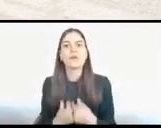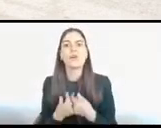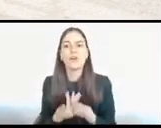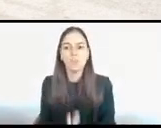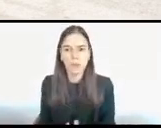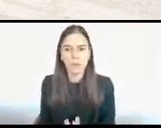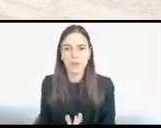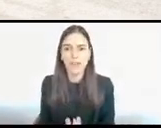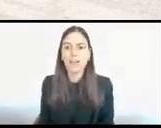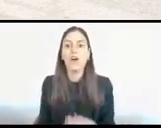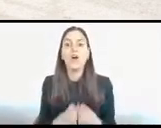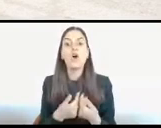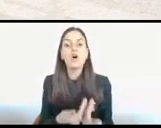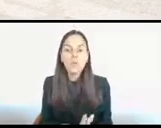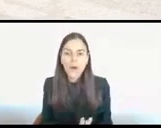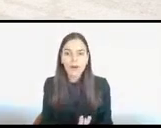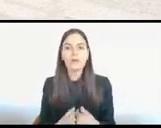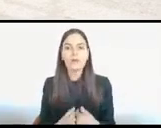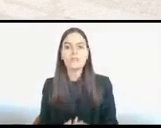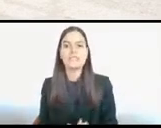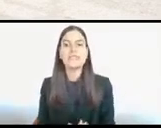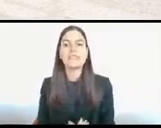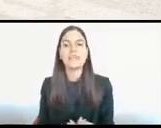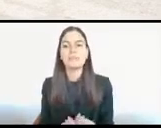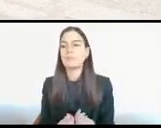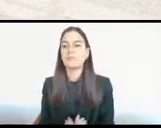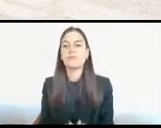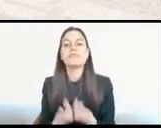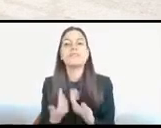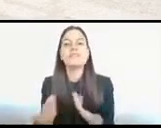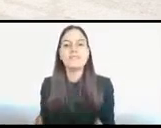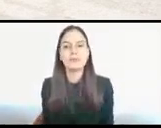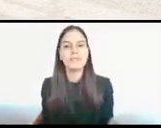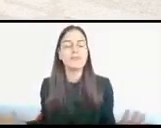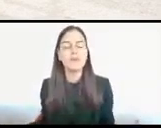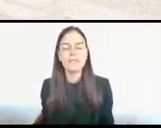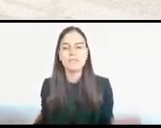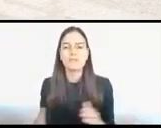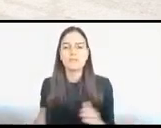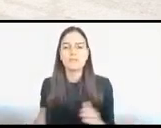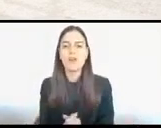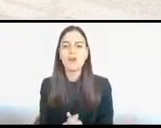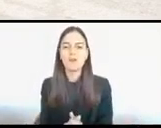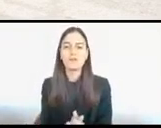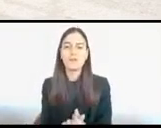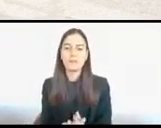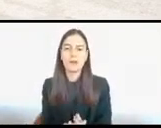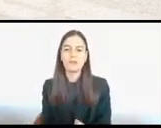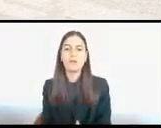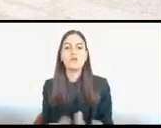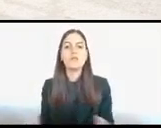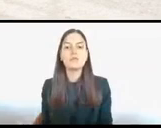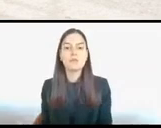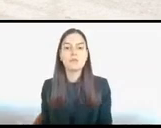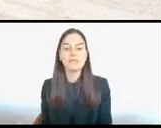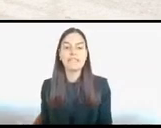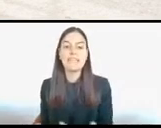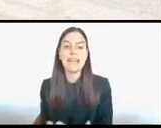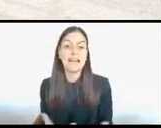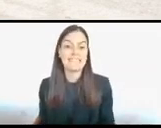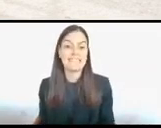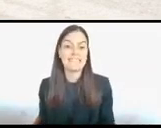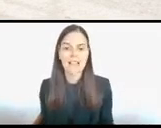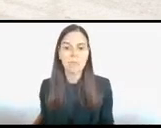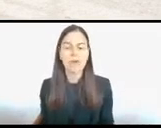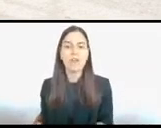levier, donc l'emprunt bancaire, ou alors utiliser des capitaux disponibles issus de l'épargne. Le besoin, il